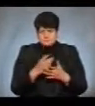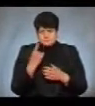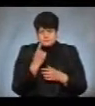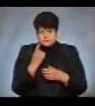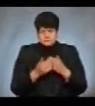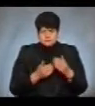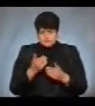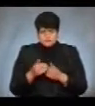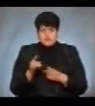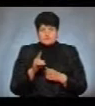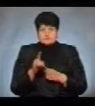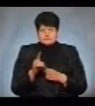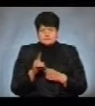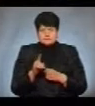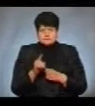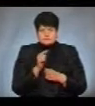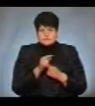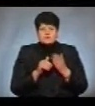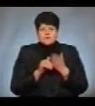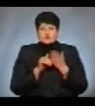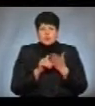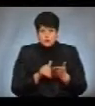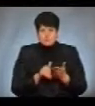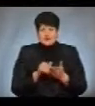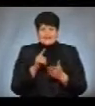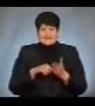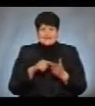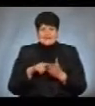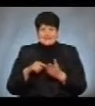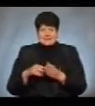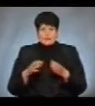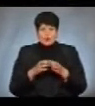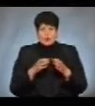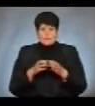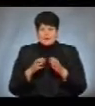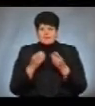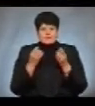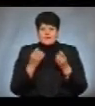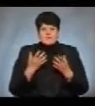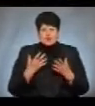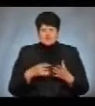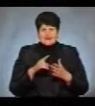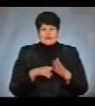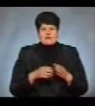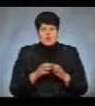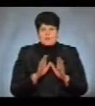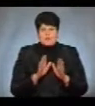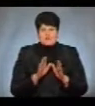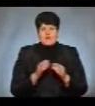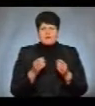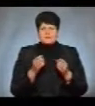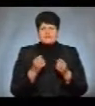кроки такі, що вони вже допомагають релігійним громадам не просто як релігійній громаді, а просто